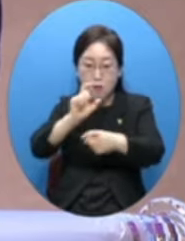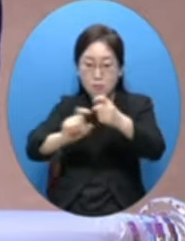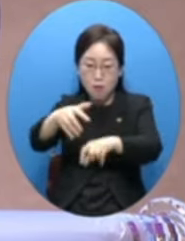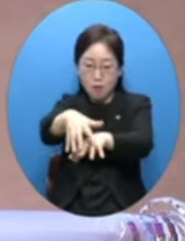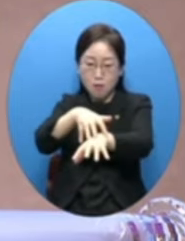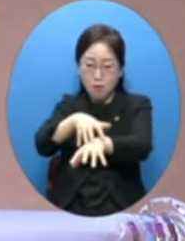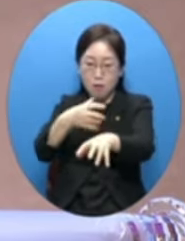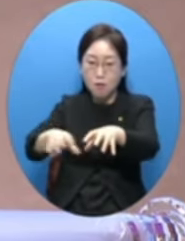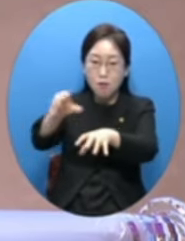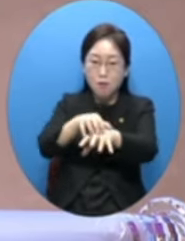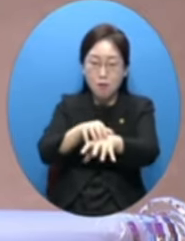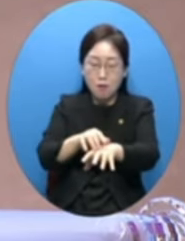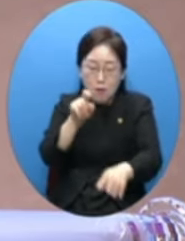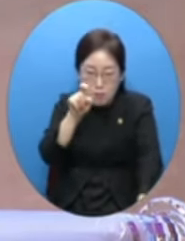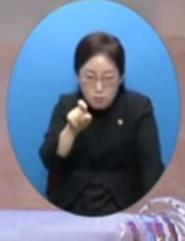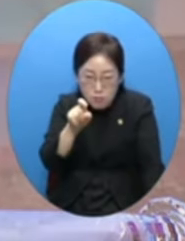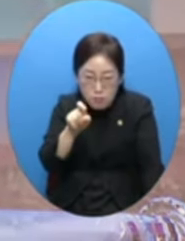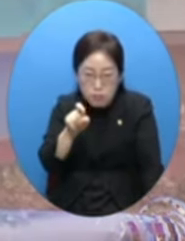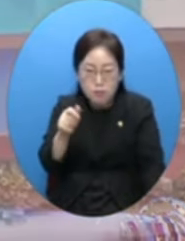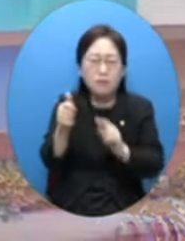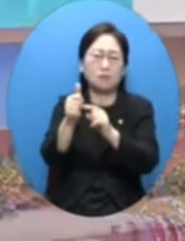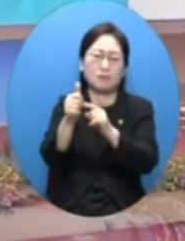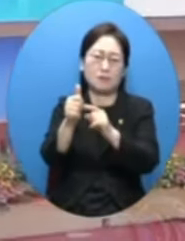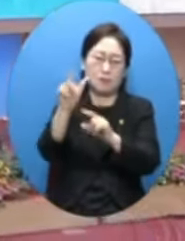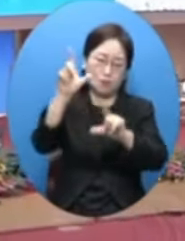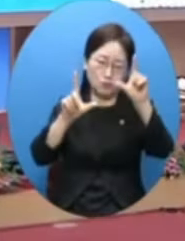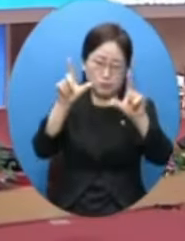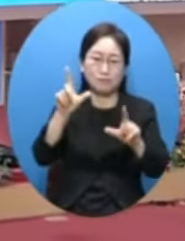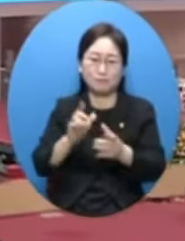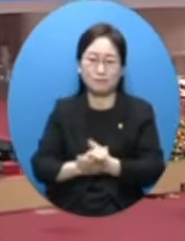다니시던 목사님이신데,